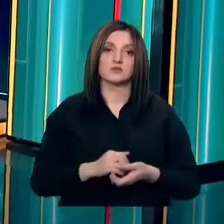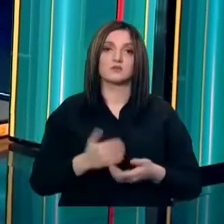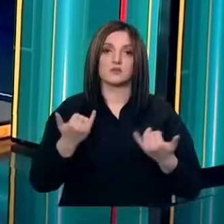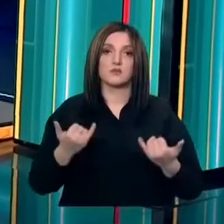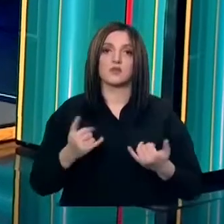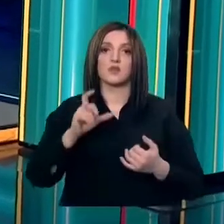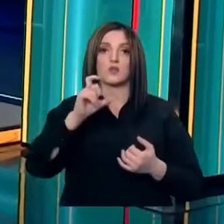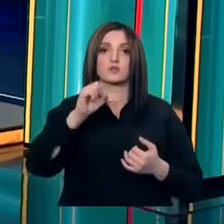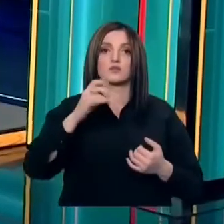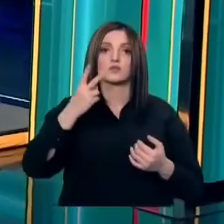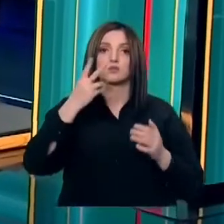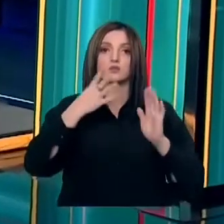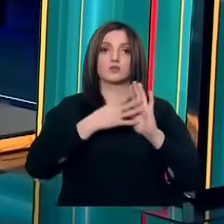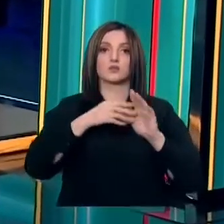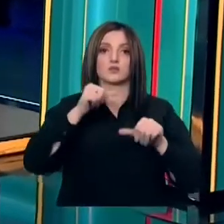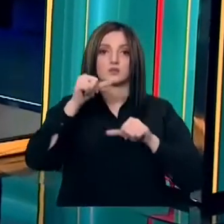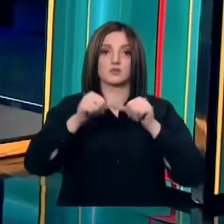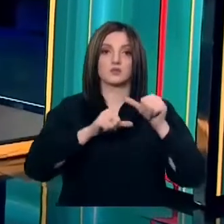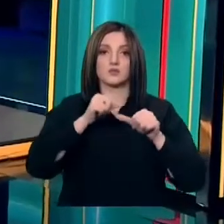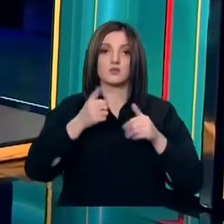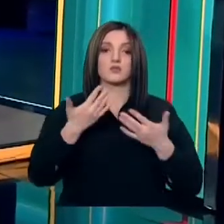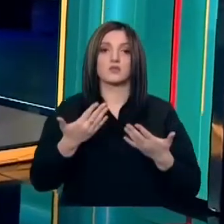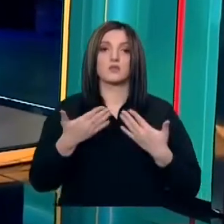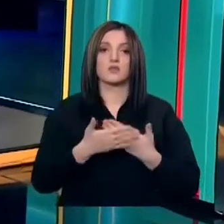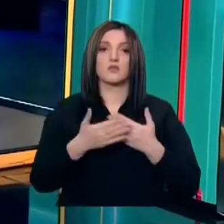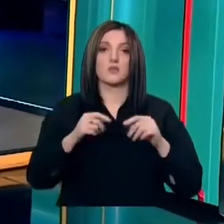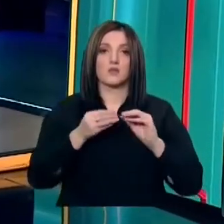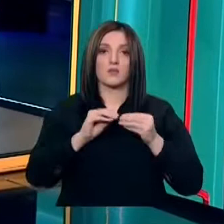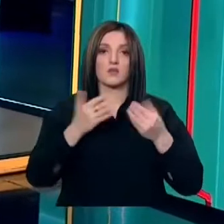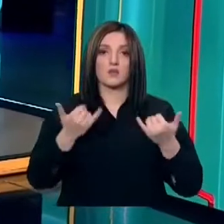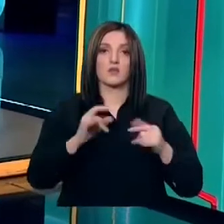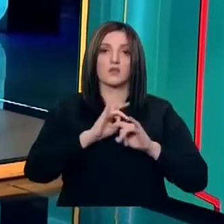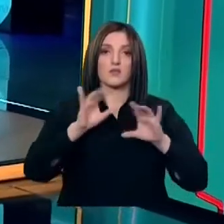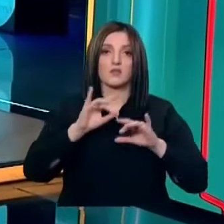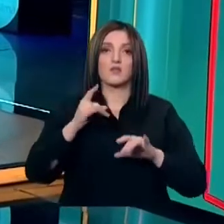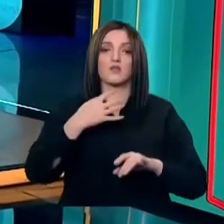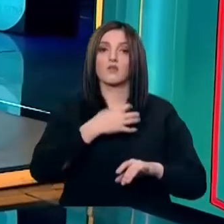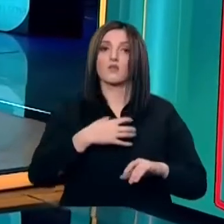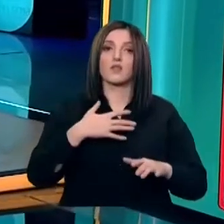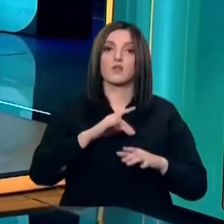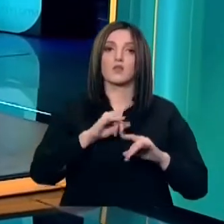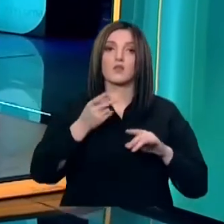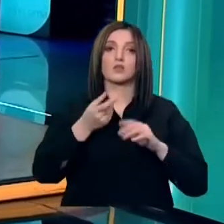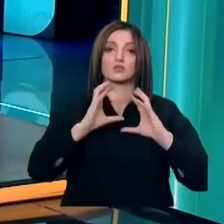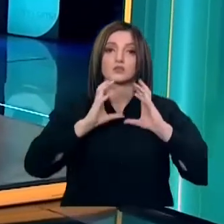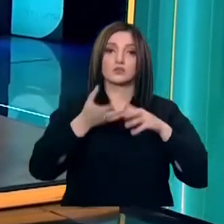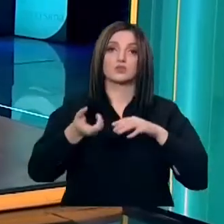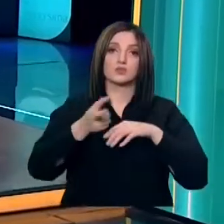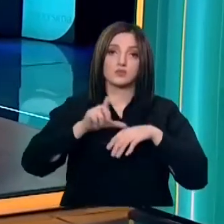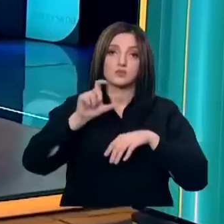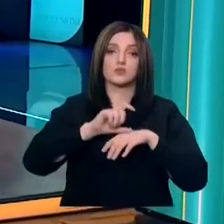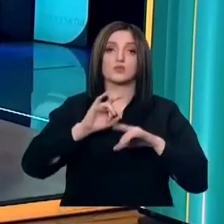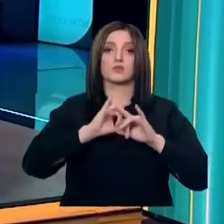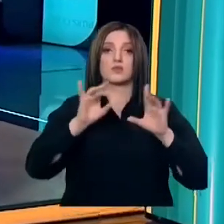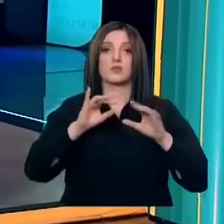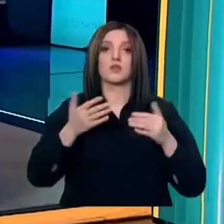Gəlin, Xocalı faciəsinin 29-cu il dönümündə aktual məsələlərdən biri də bu faciənin dəhşətlərinin dünya miqyasında geniş